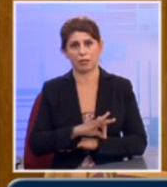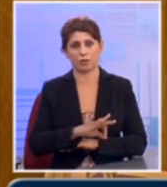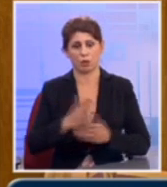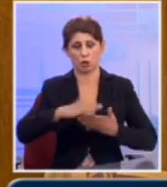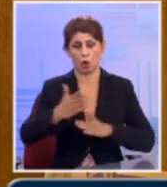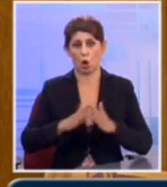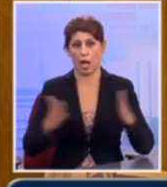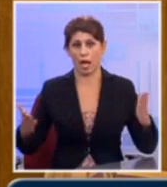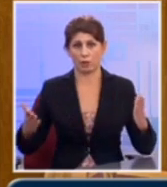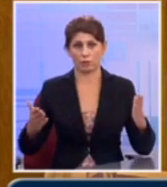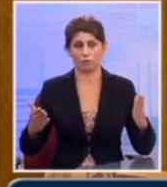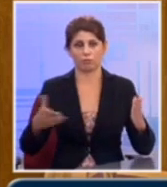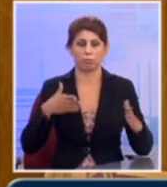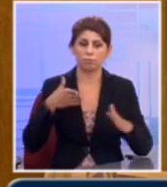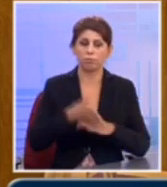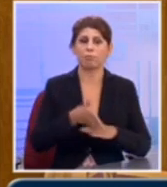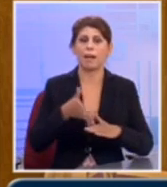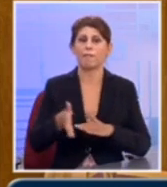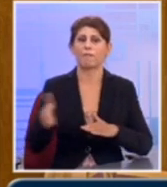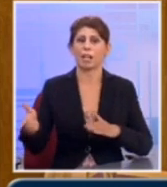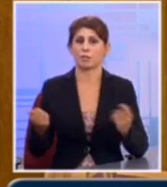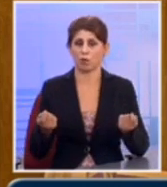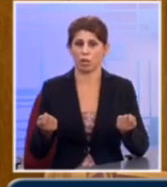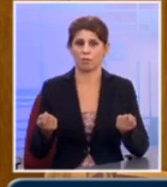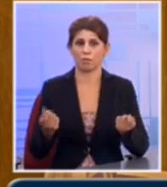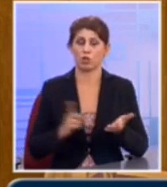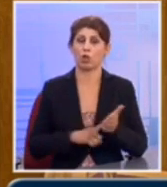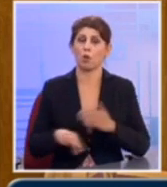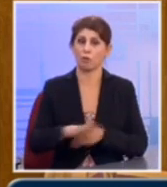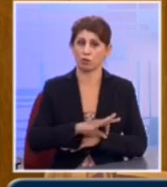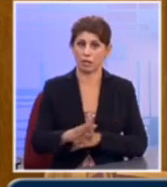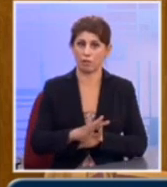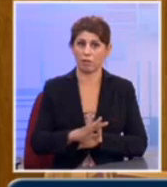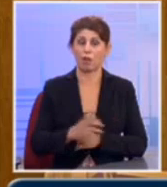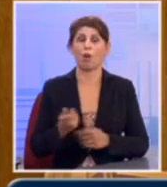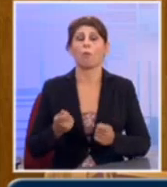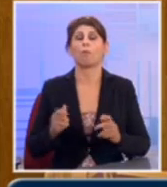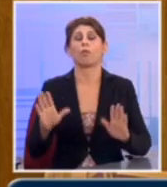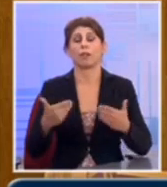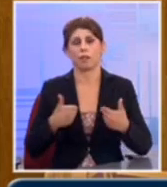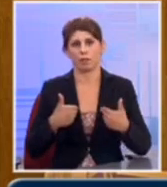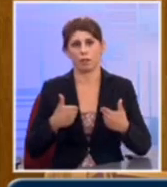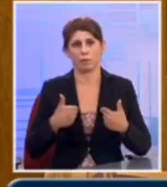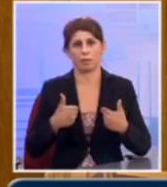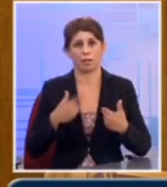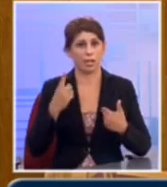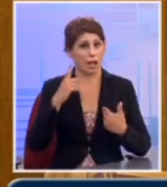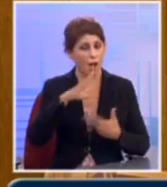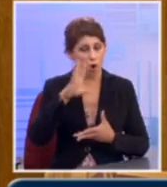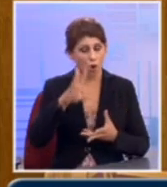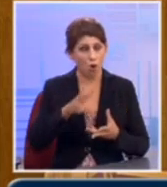χάρτου τις παρεμβάσεις που κάνουμε σε νομοσχέδια που δεν είναι δικά μας σε ένα ολόκληρο